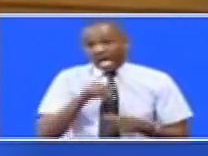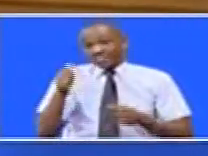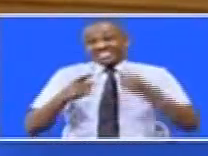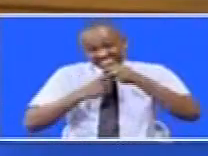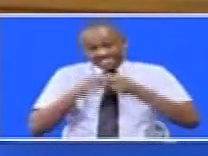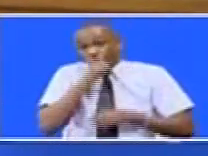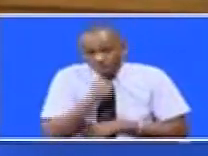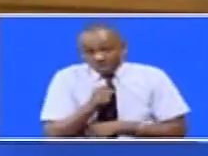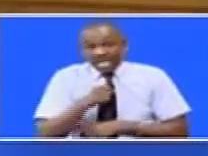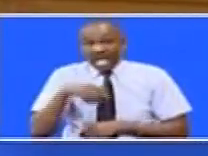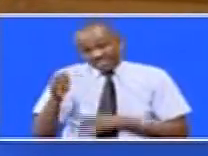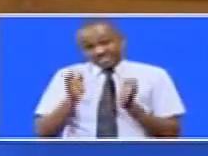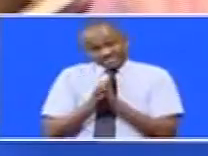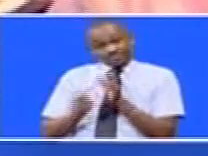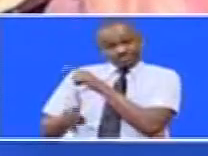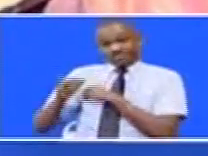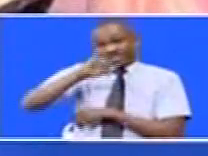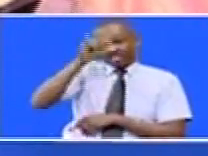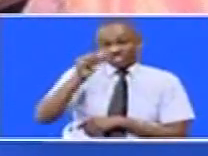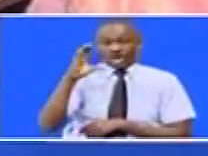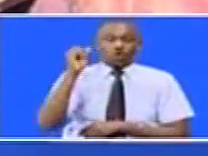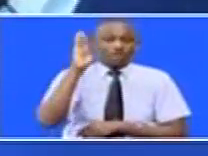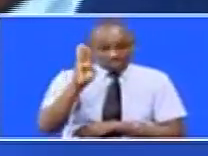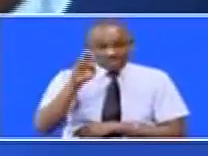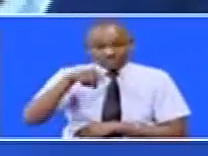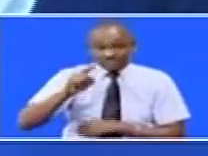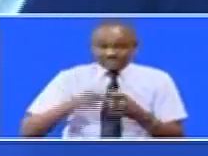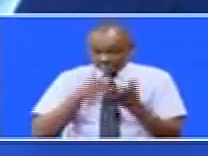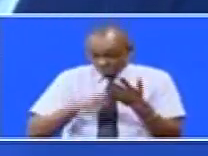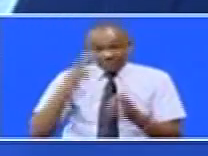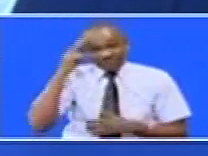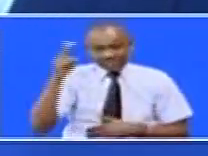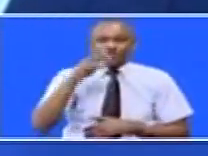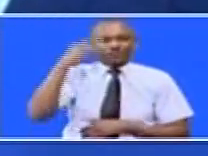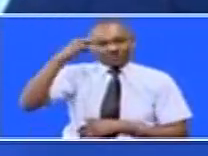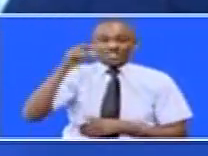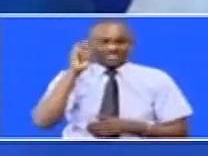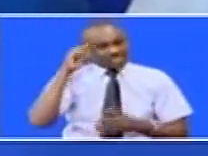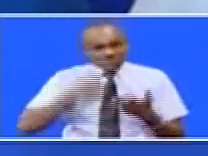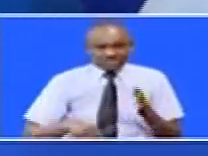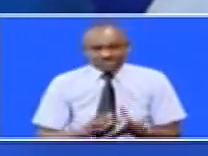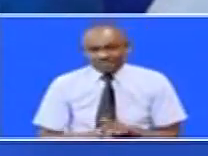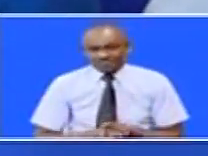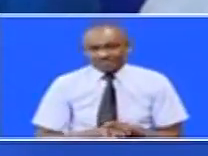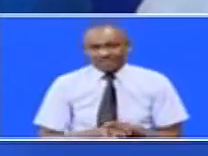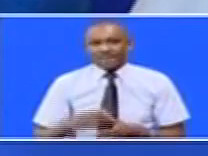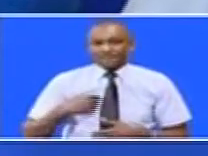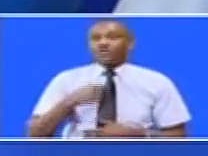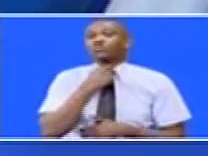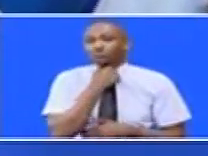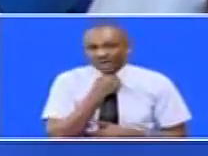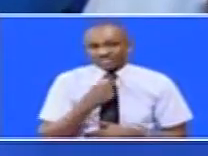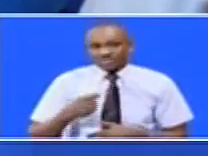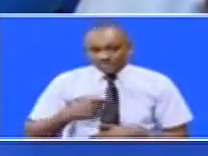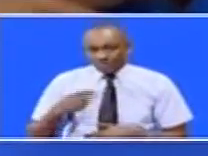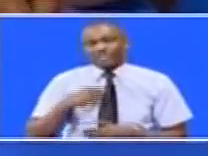tu, wengine kama Jacob Modekai Zuma wameanza kuwa na maono ya siku za halafu. Nataka kuwa injinia